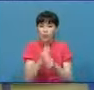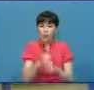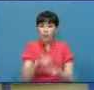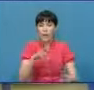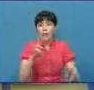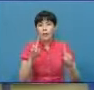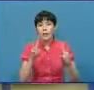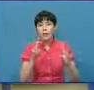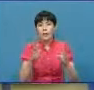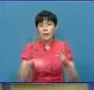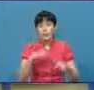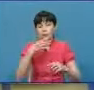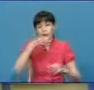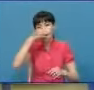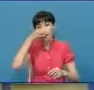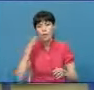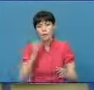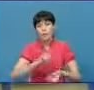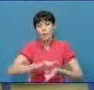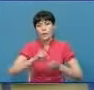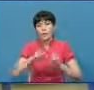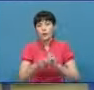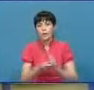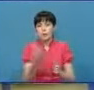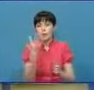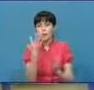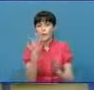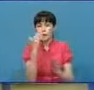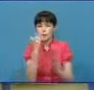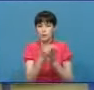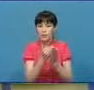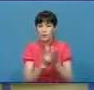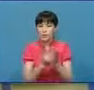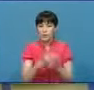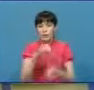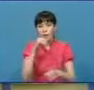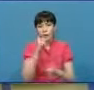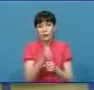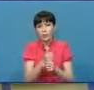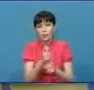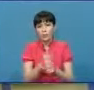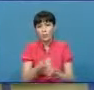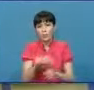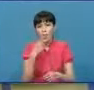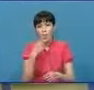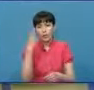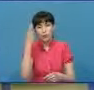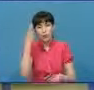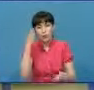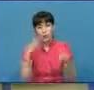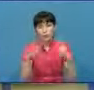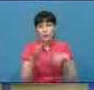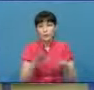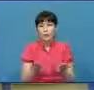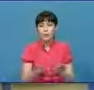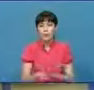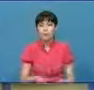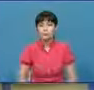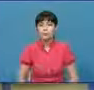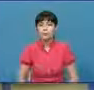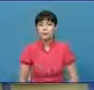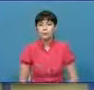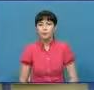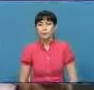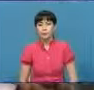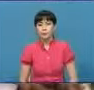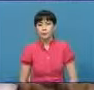тақырыпта пікір алмасып, 5 халықтық реформаның маңыздылығы туралы ой бөлісті. Тілші тарқатып айтады.